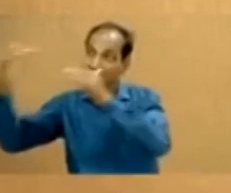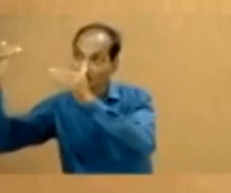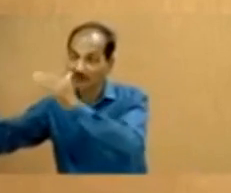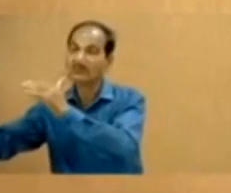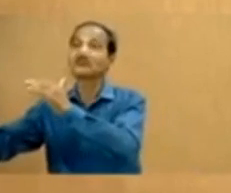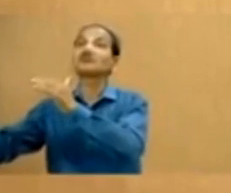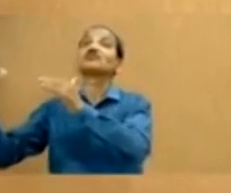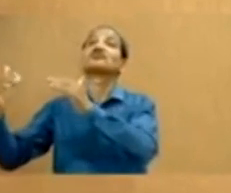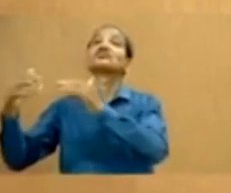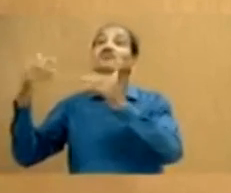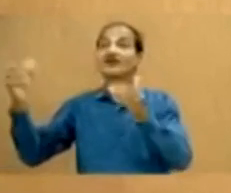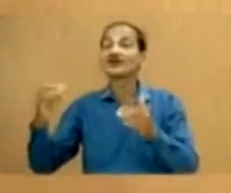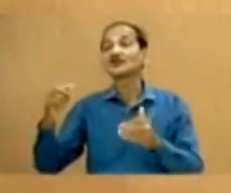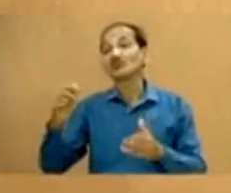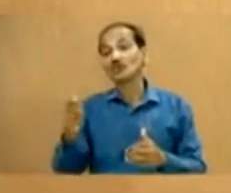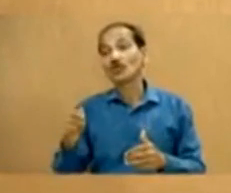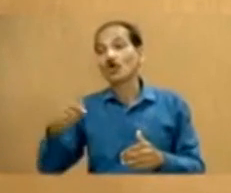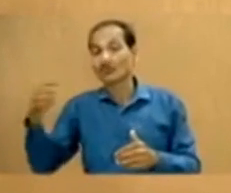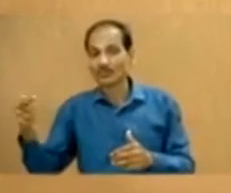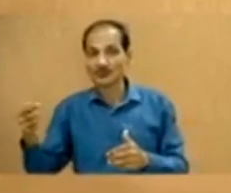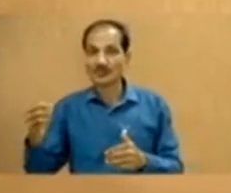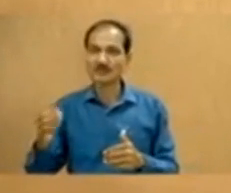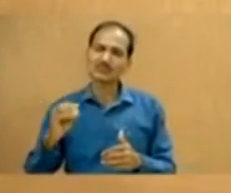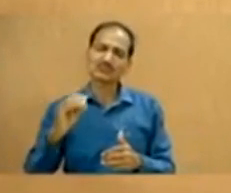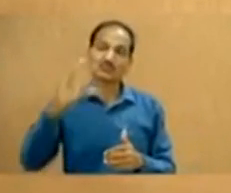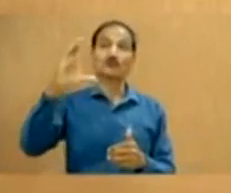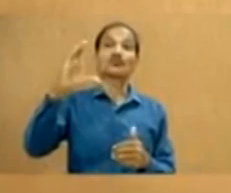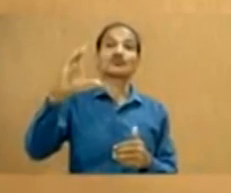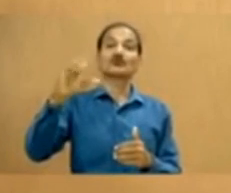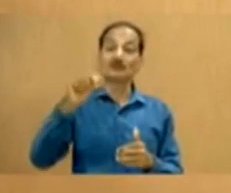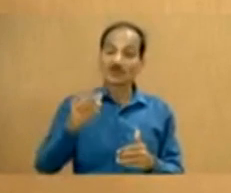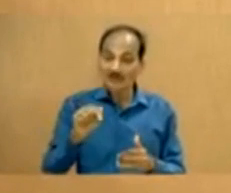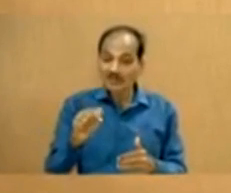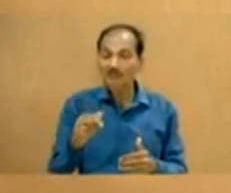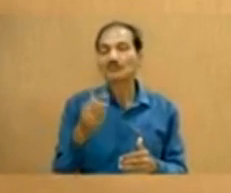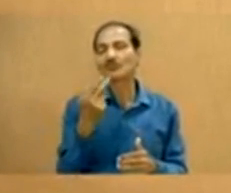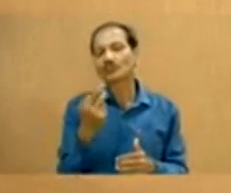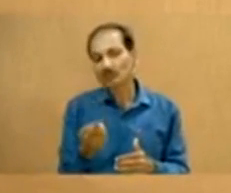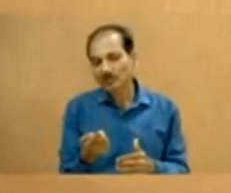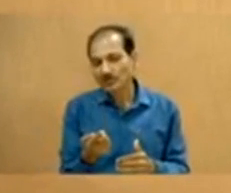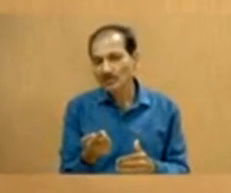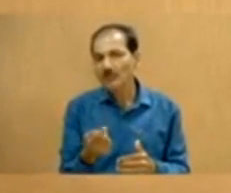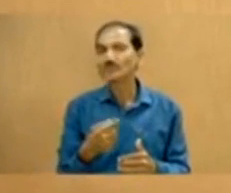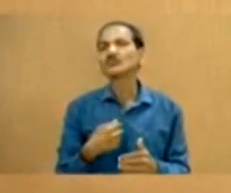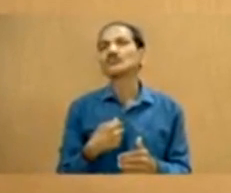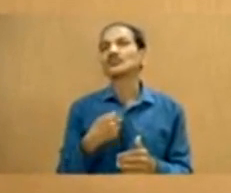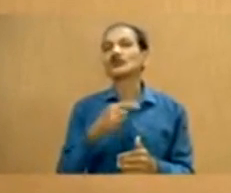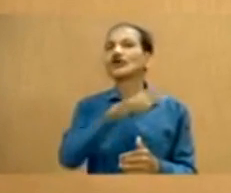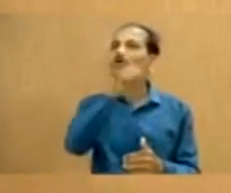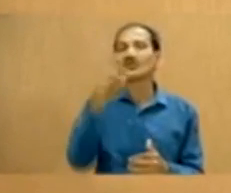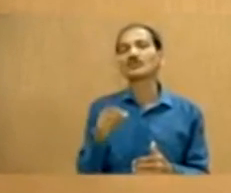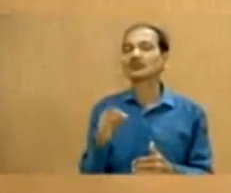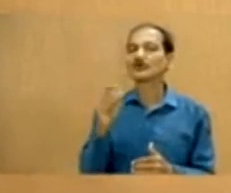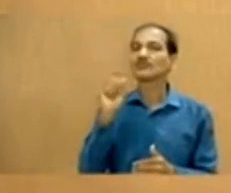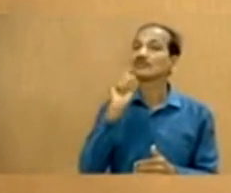ଏଇ ଯେଉଁ ଜିନିଷଟା ମୁଁ ଆପଣଙ୍କୁ ବୁଝାଇଲି, ତାର ମର୍ମ ହେଲା ଯେ ଓଡ଼ିଶାରେ 3ଟି ପଜିଟିଭ ଯେଉଁ